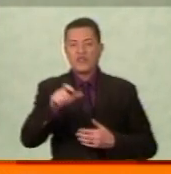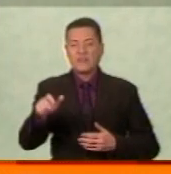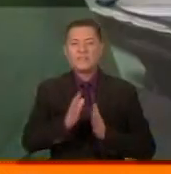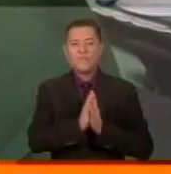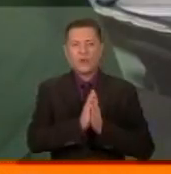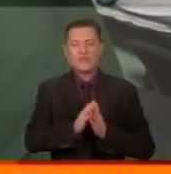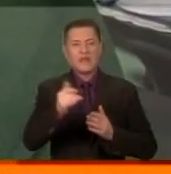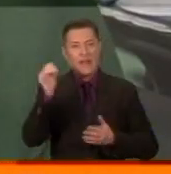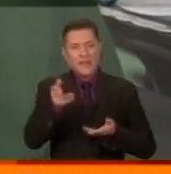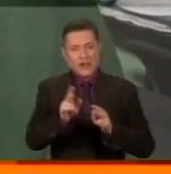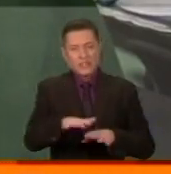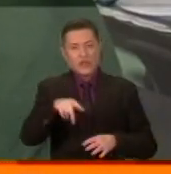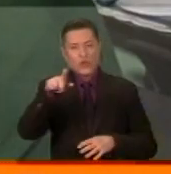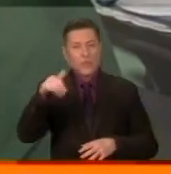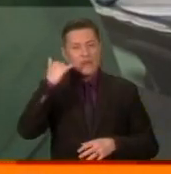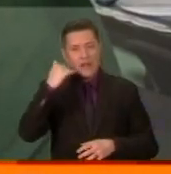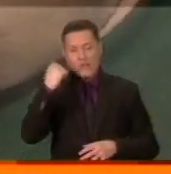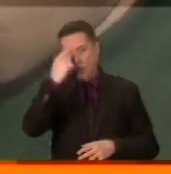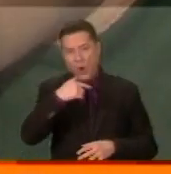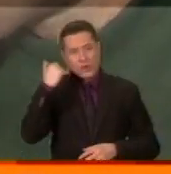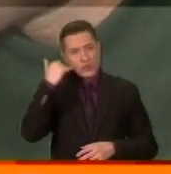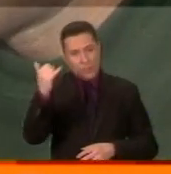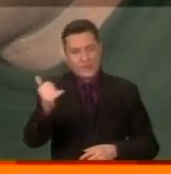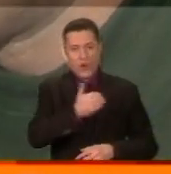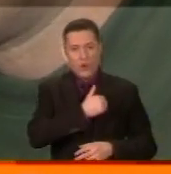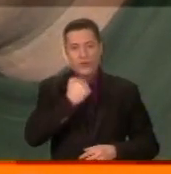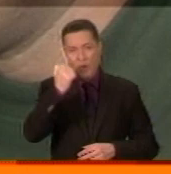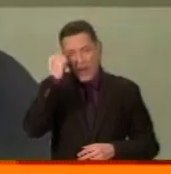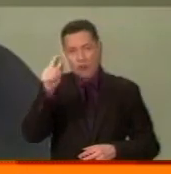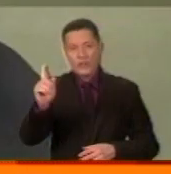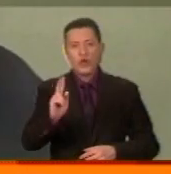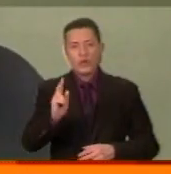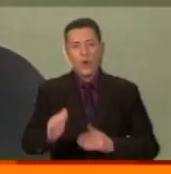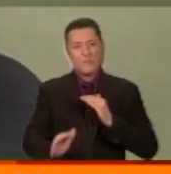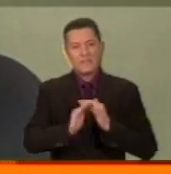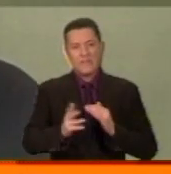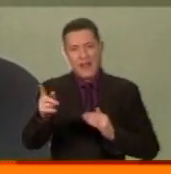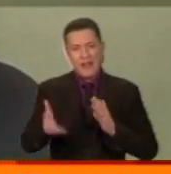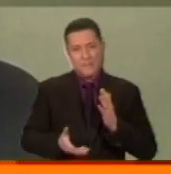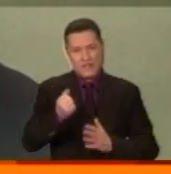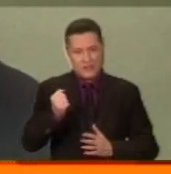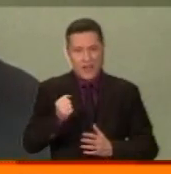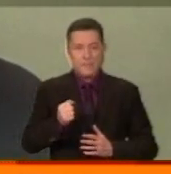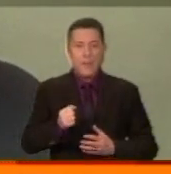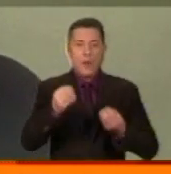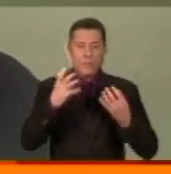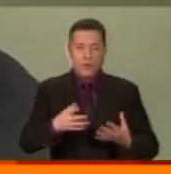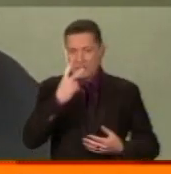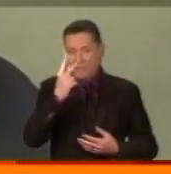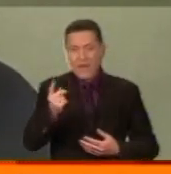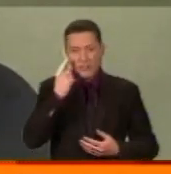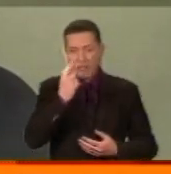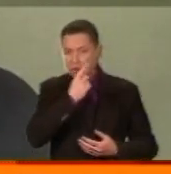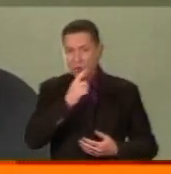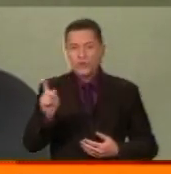телефону солдати особисто хочуть подякувати тим хто підставляє їм пле ми тут просто бачили сльози із-за того